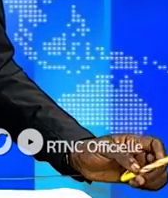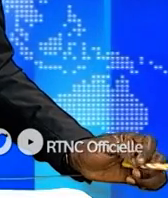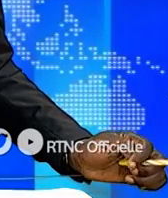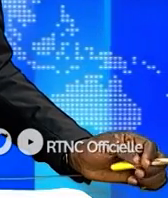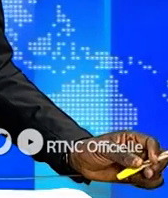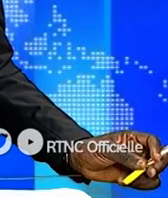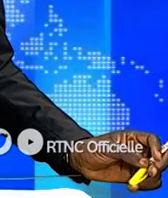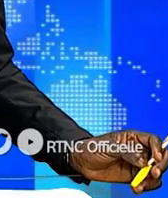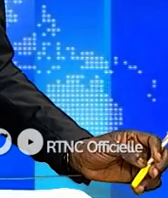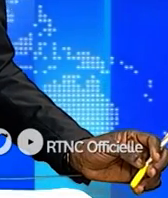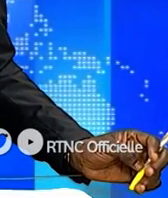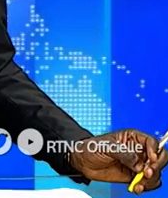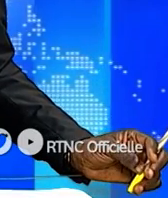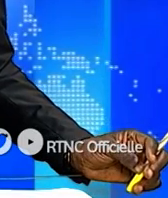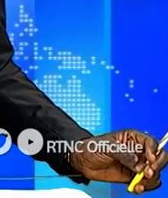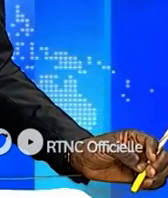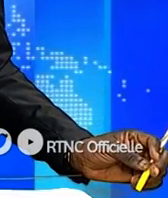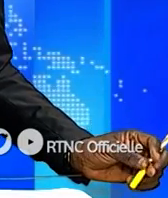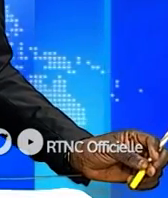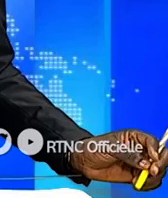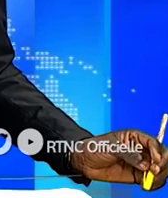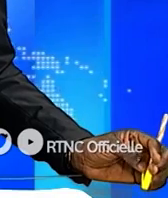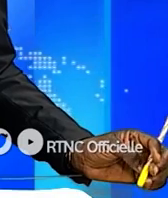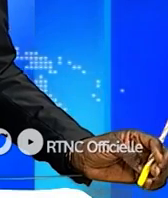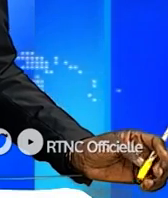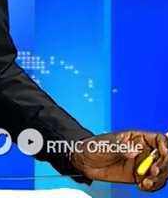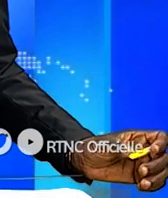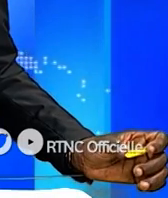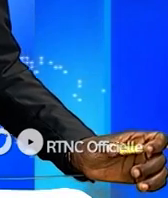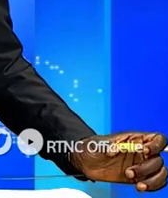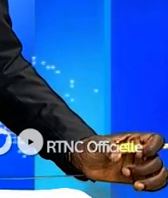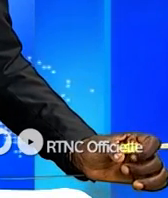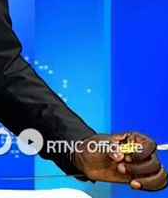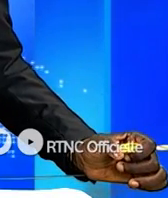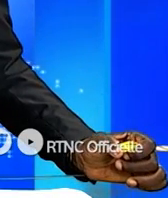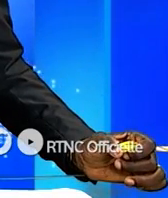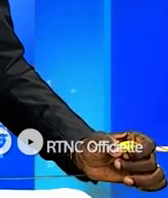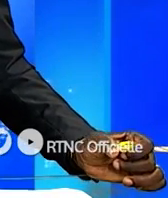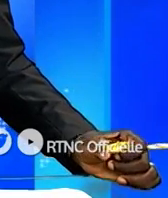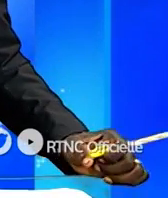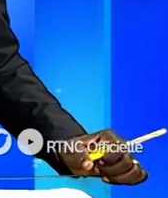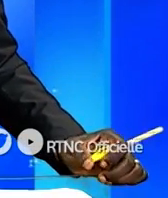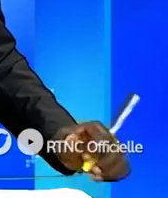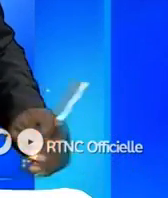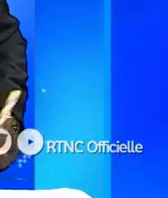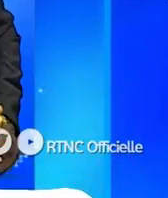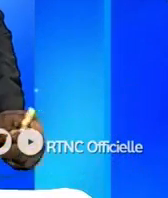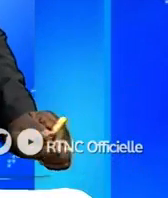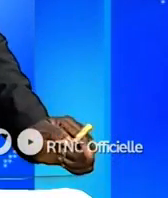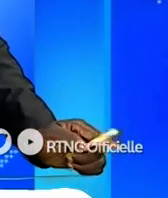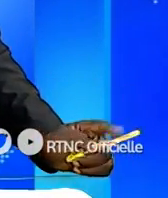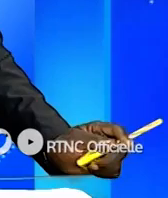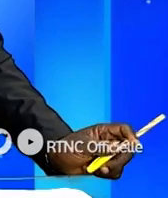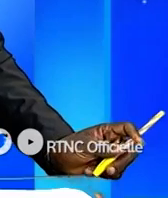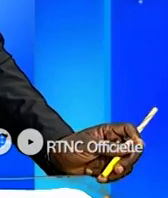Mesdames et messieurs, bonsoir. Sylvestre Ilunga Ilunkamba, le Premier ministre, vient d'être reçu par le président de la